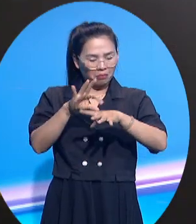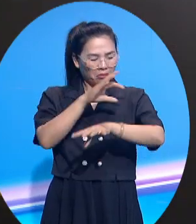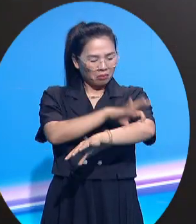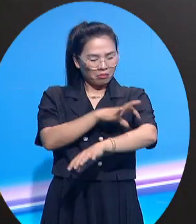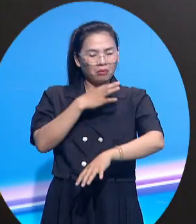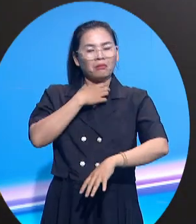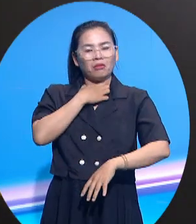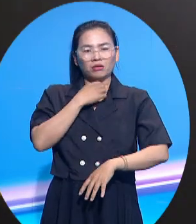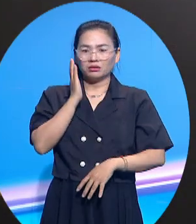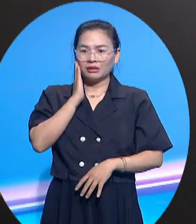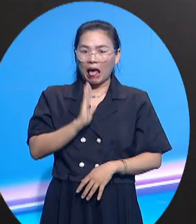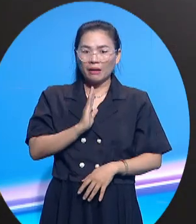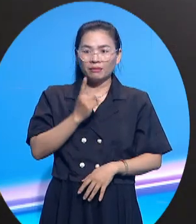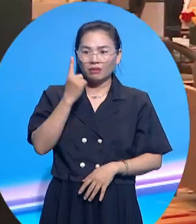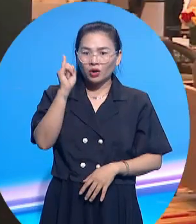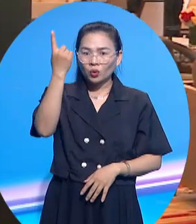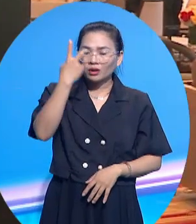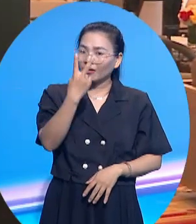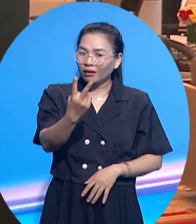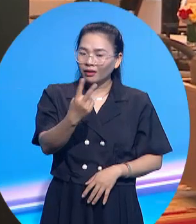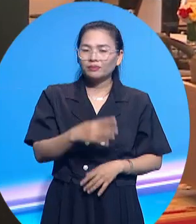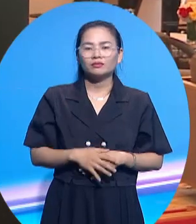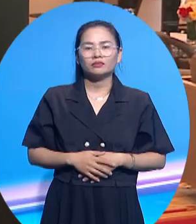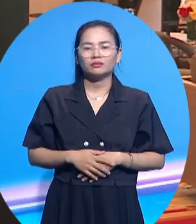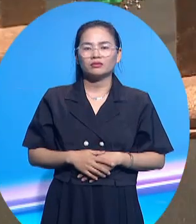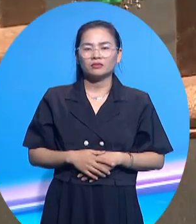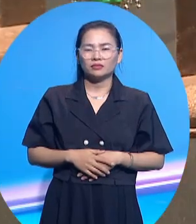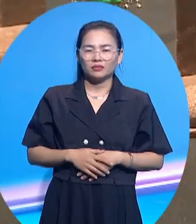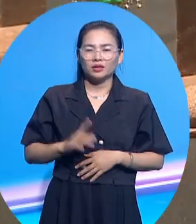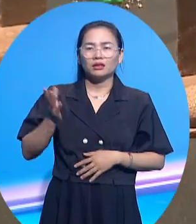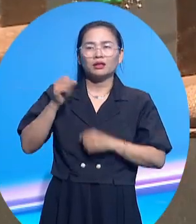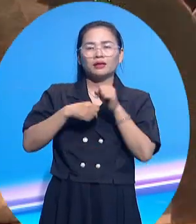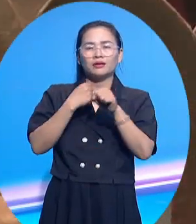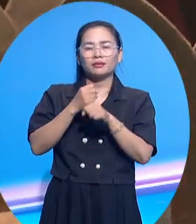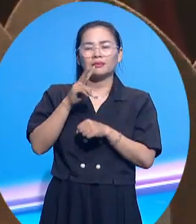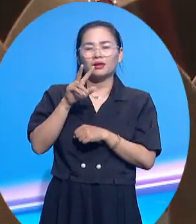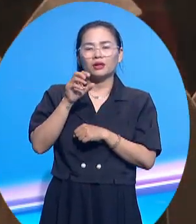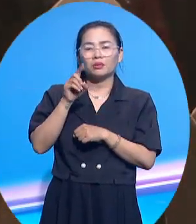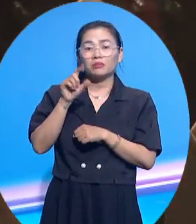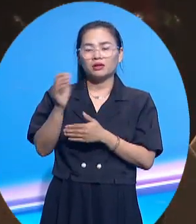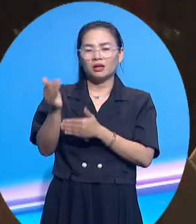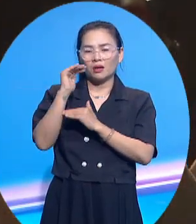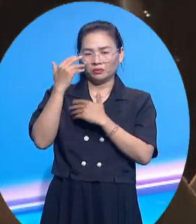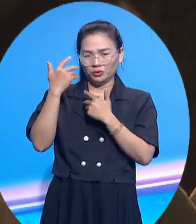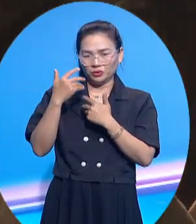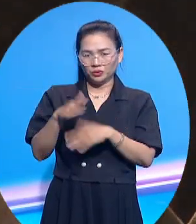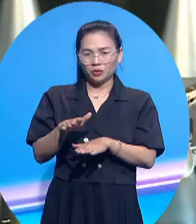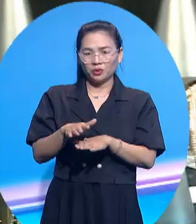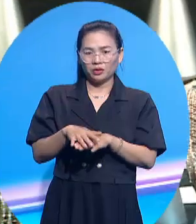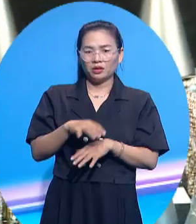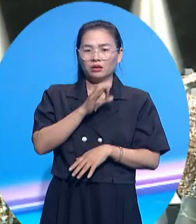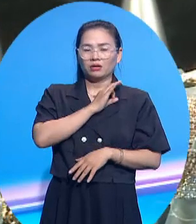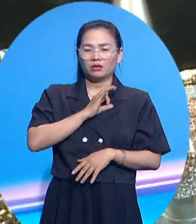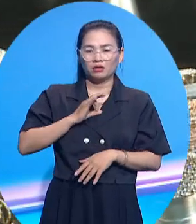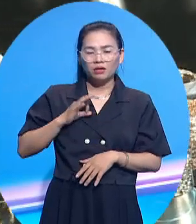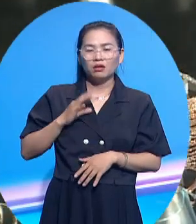là lần đầu tiên tôi được tận mắt chứng kiến. Tôi rất là ấn tượng. Được khởi xướng từ phiên bản đầu tiên vào năm 2010 bởi Solitaire Media và